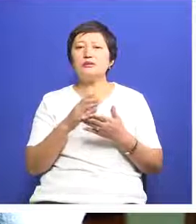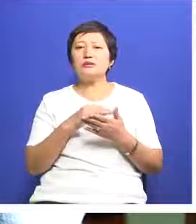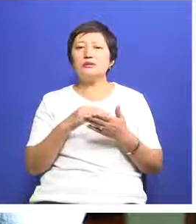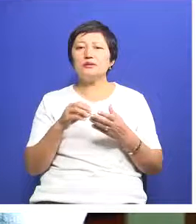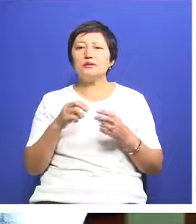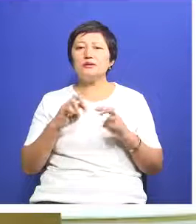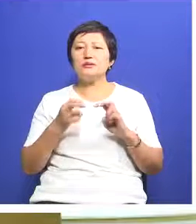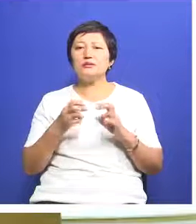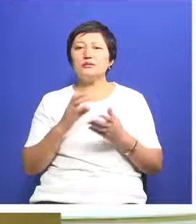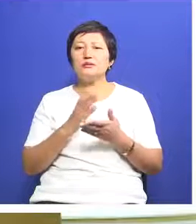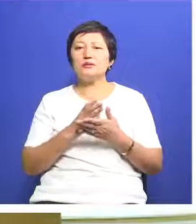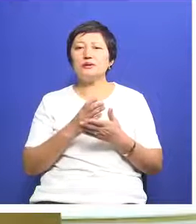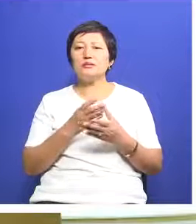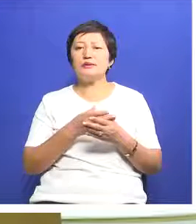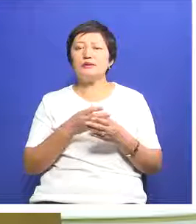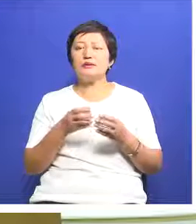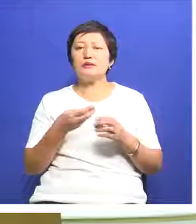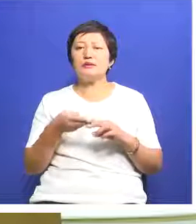нешеуі шешімін тапты?